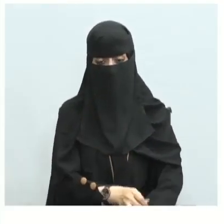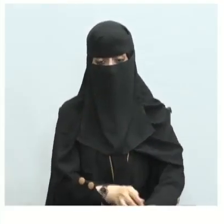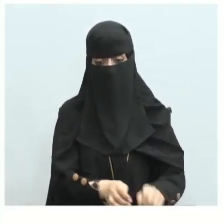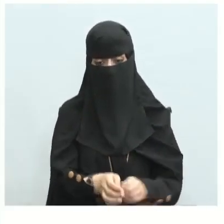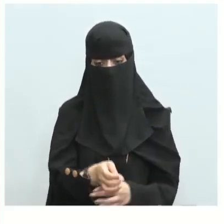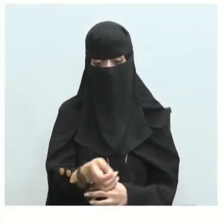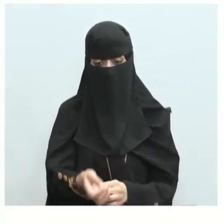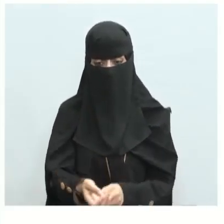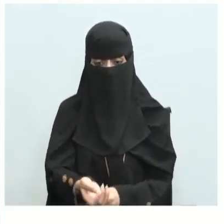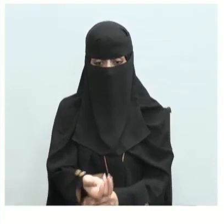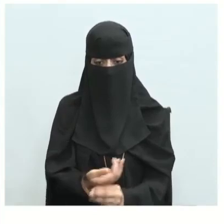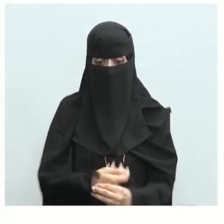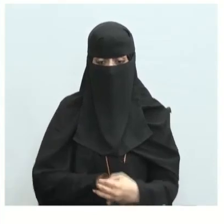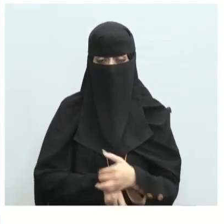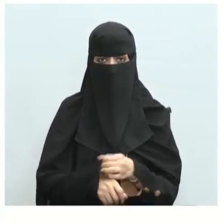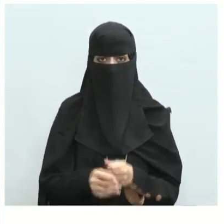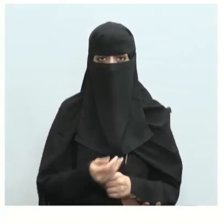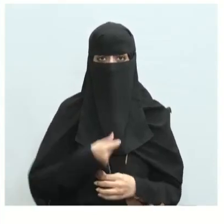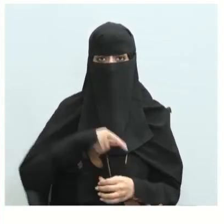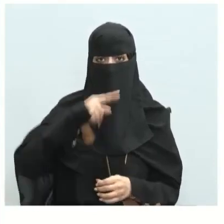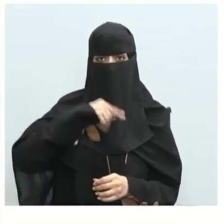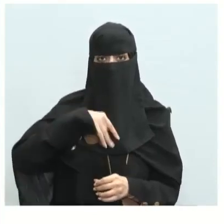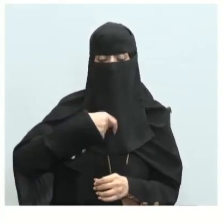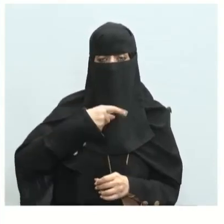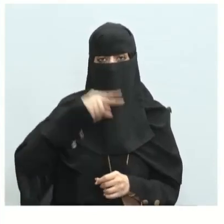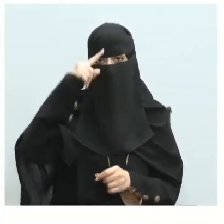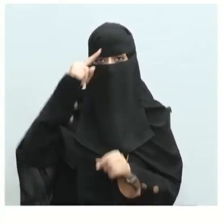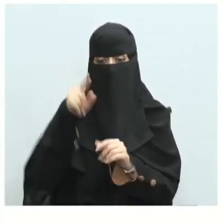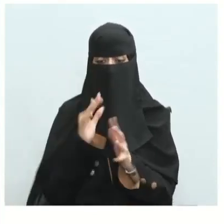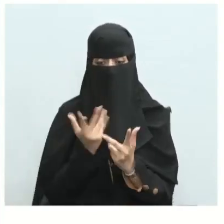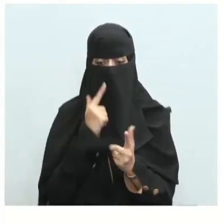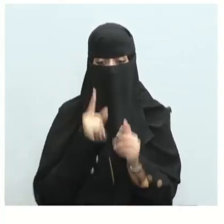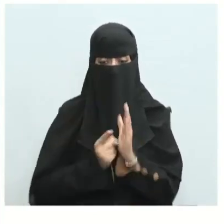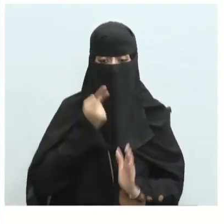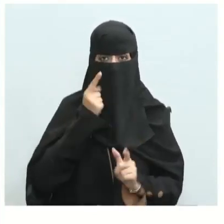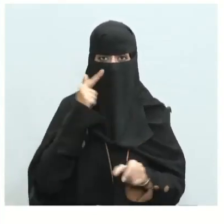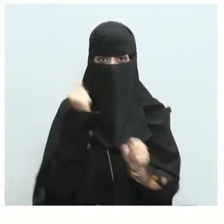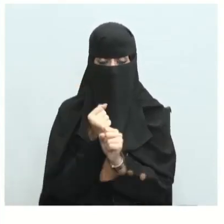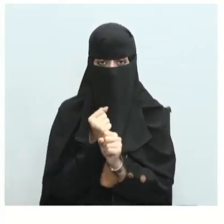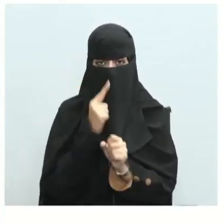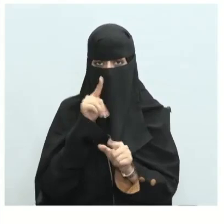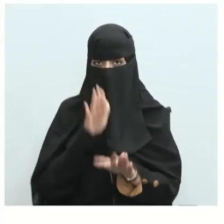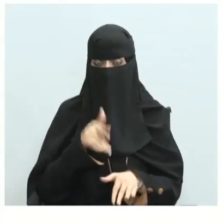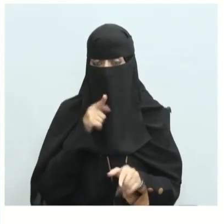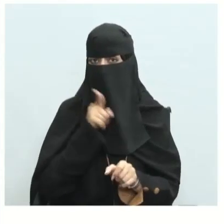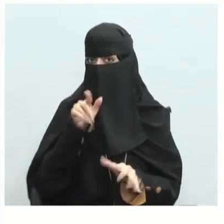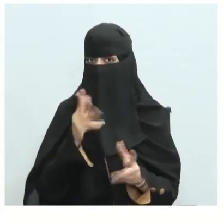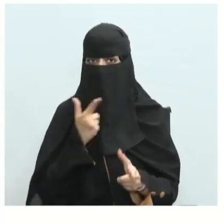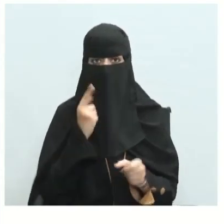المهنيه من الامثله على الرخصه او الرخص المهنيه اولا الرخصه المهنيه